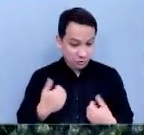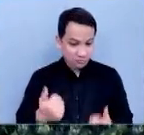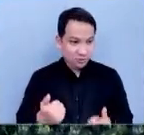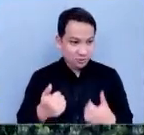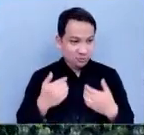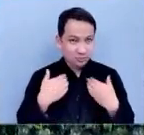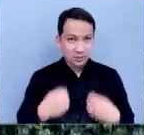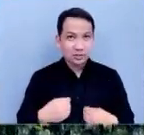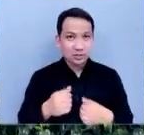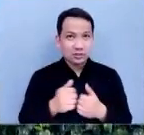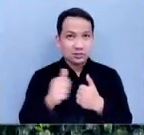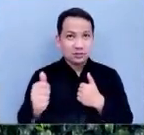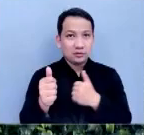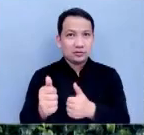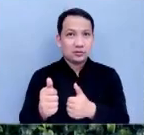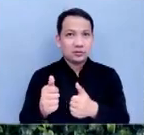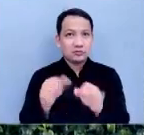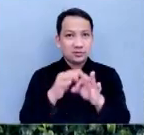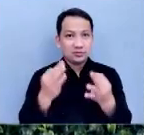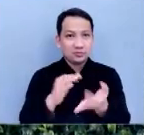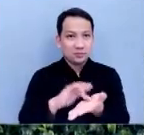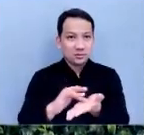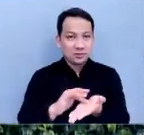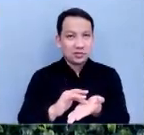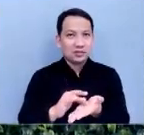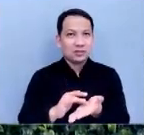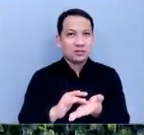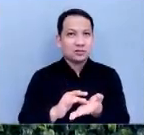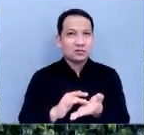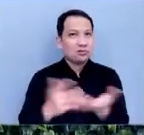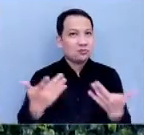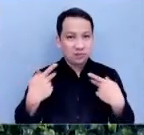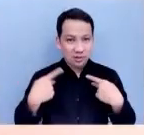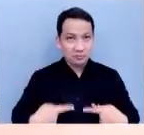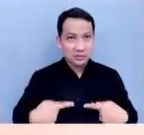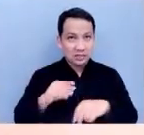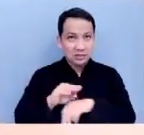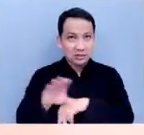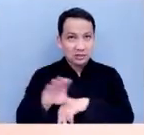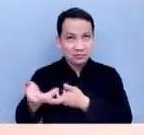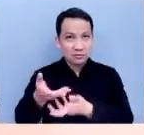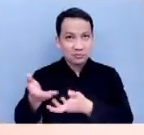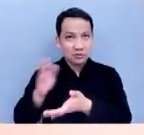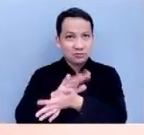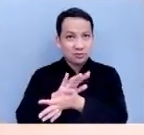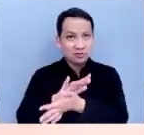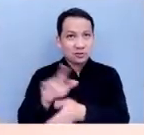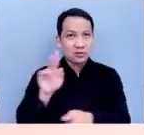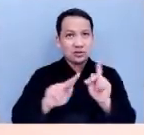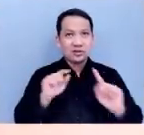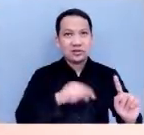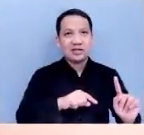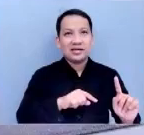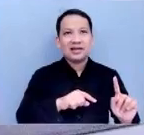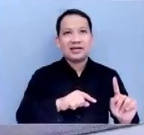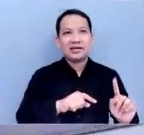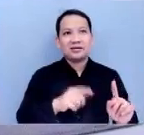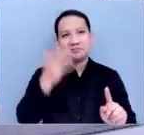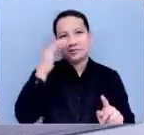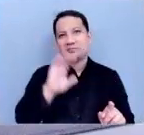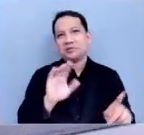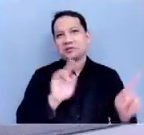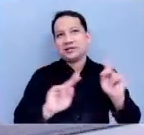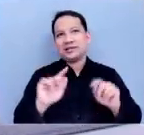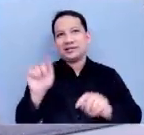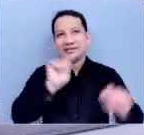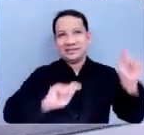na rin tayo into family medicine. Kasi nga naman, walang physical consultation nung start nung pandemic. Pero performer kasi talaga to, kaya hindi naman na nakakapagtaka. Theater daw,